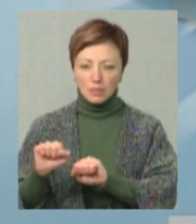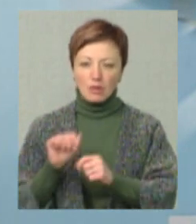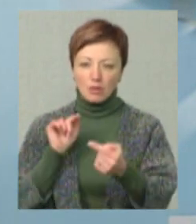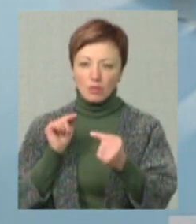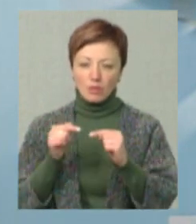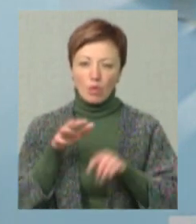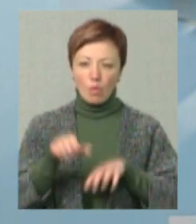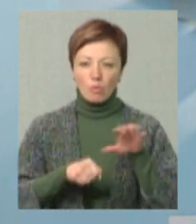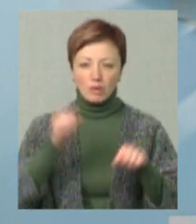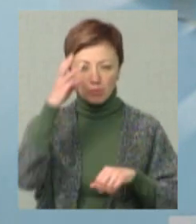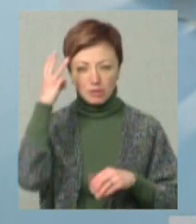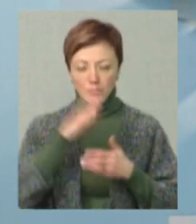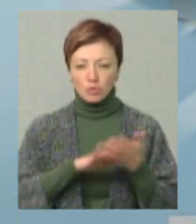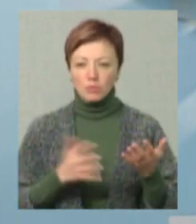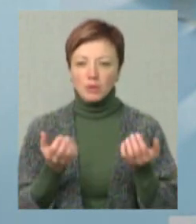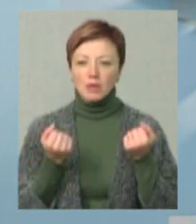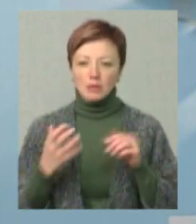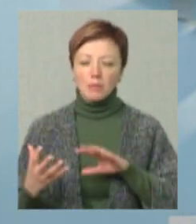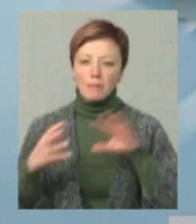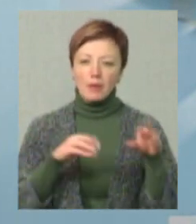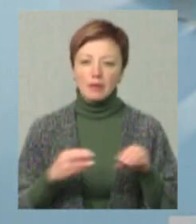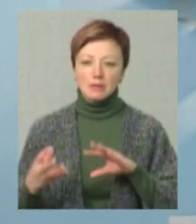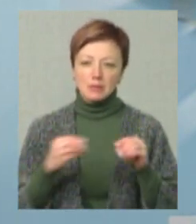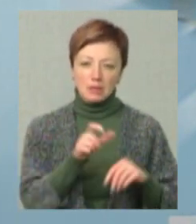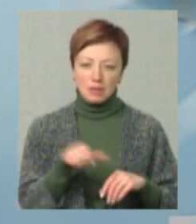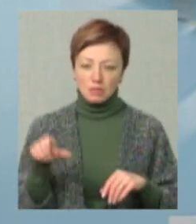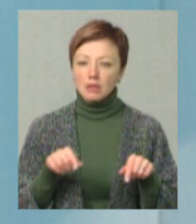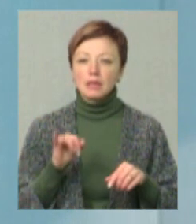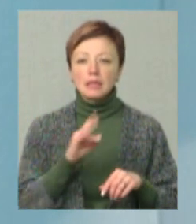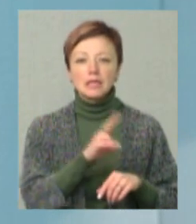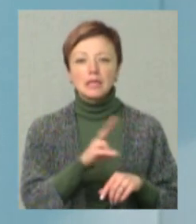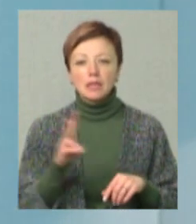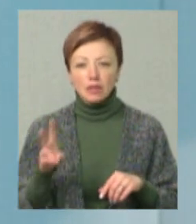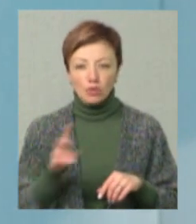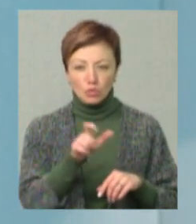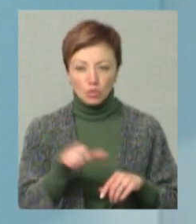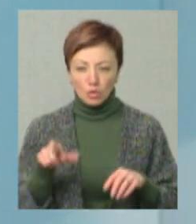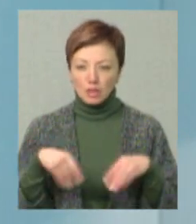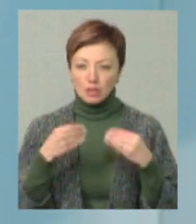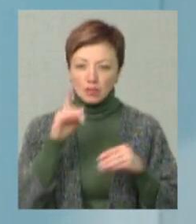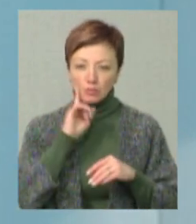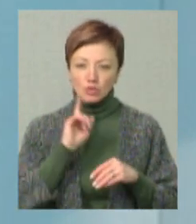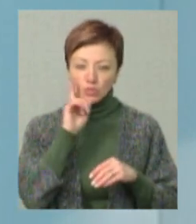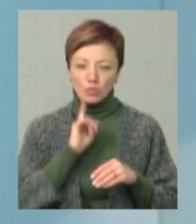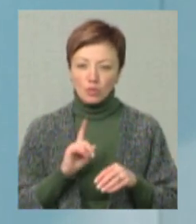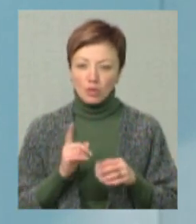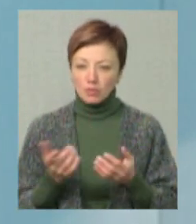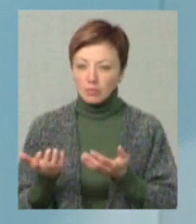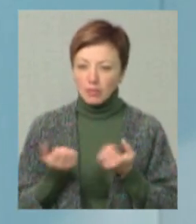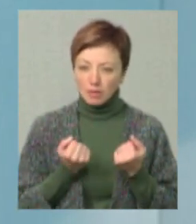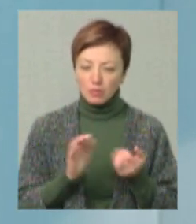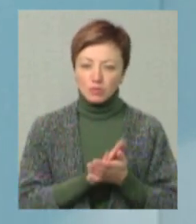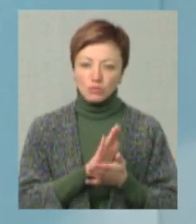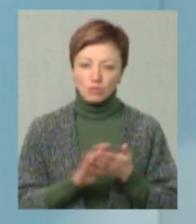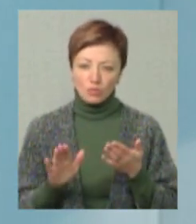відсіч окупантам, Хмельницький продовжує приймати переселенців. Про тих, хто надає тимчасовий прихисток